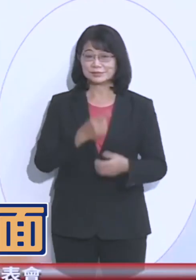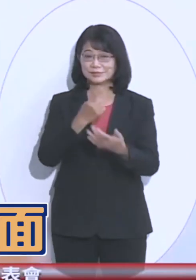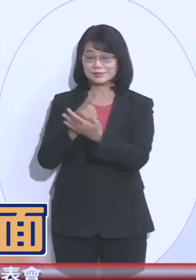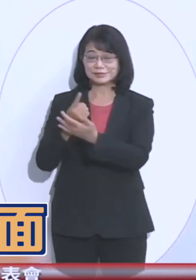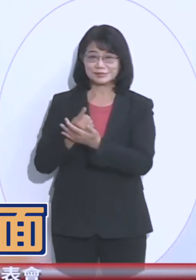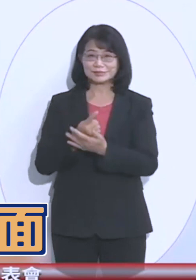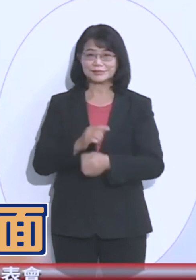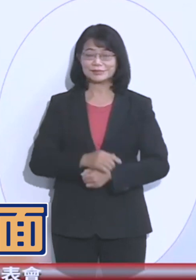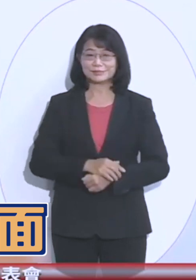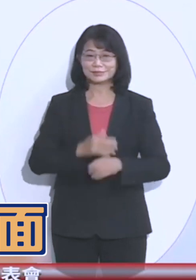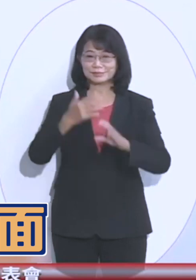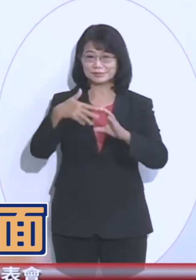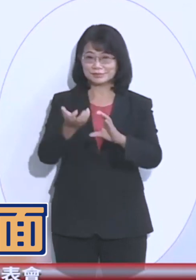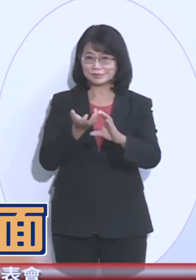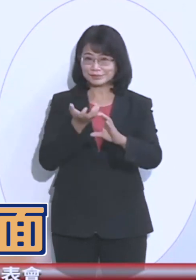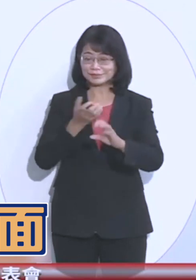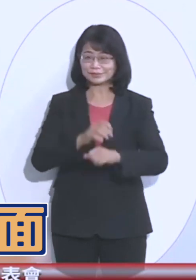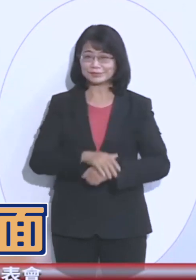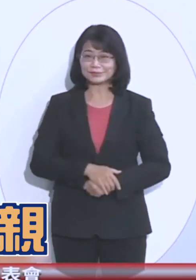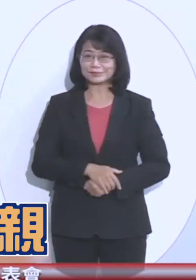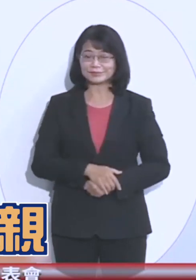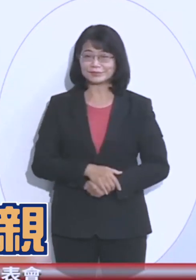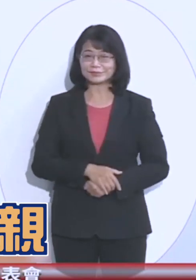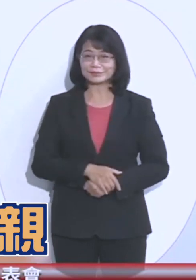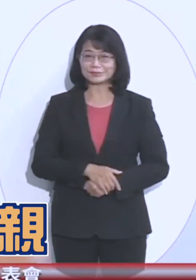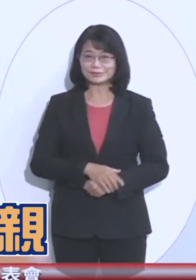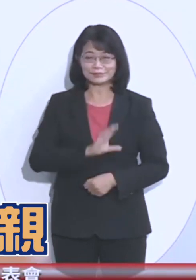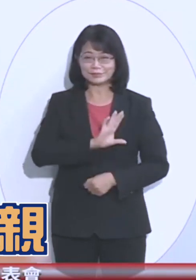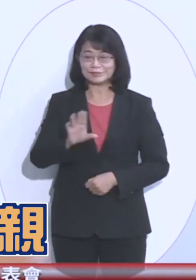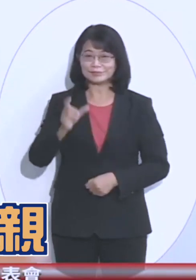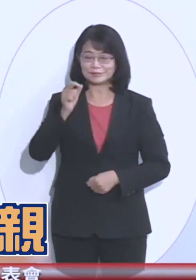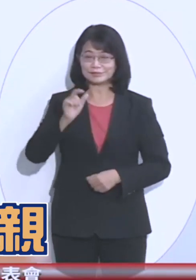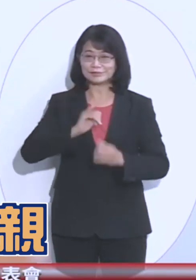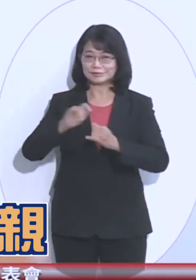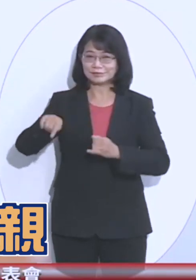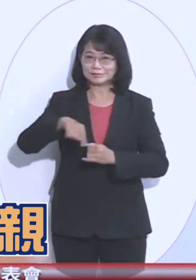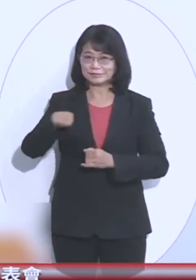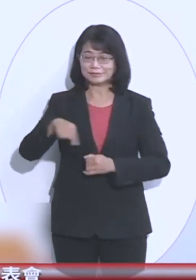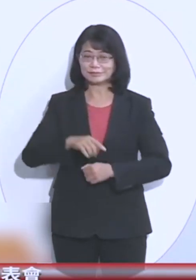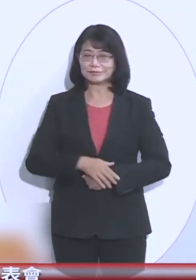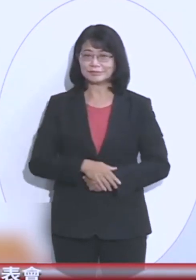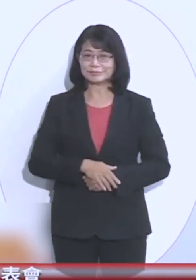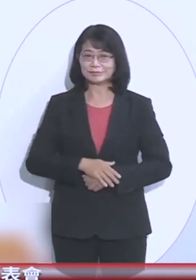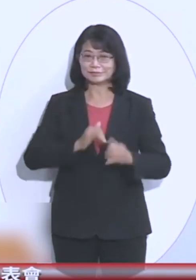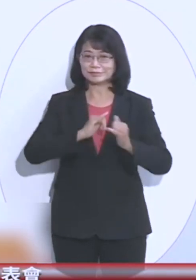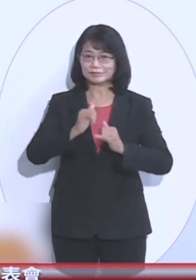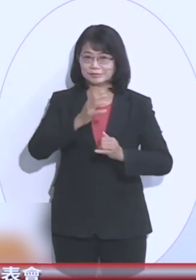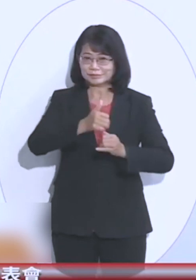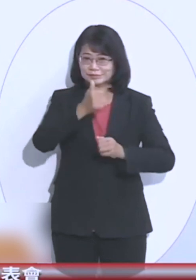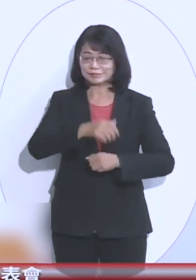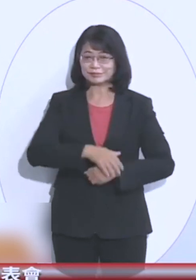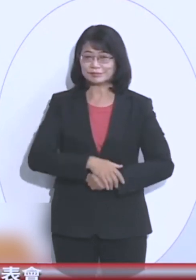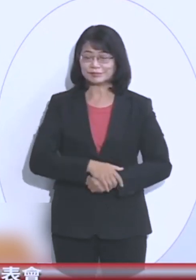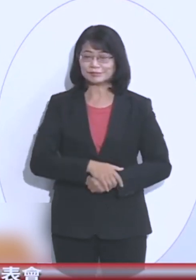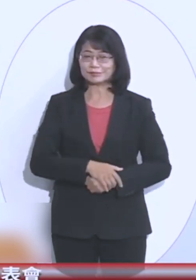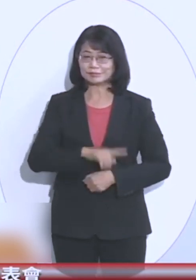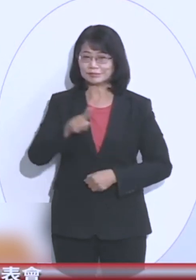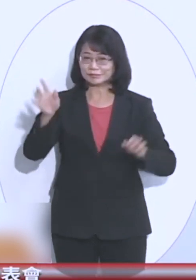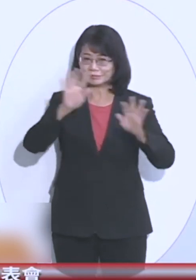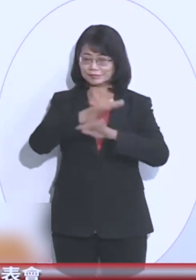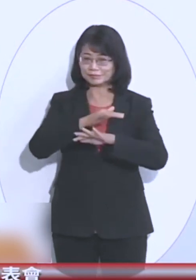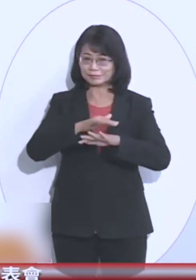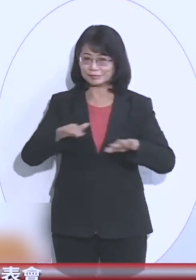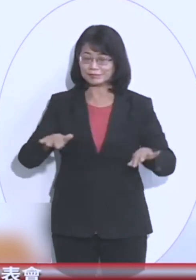各位电视机头前，伟大的台南乡亲、市民头家，大家晚